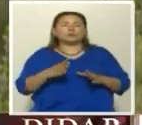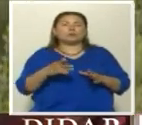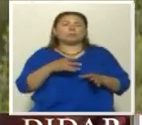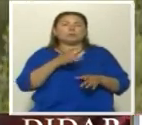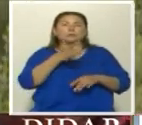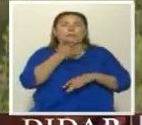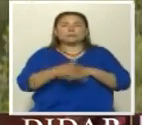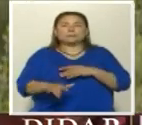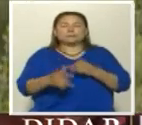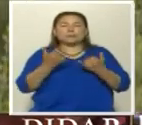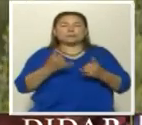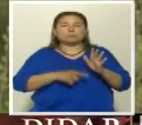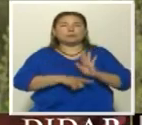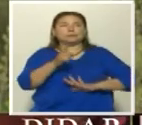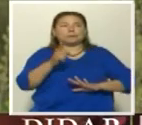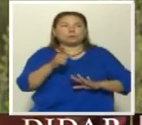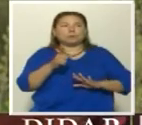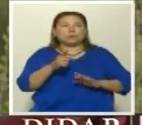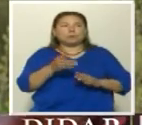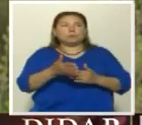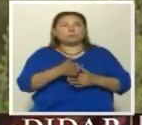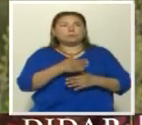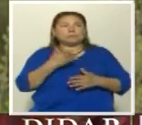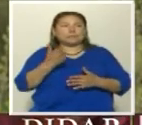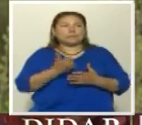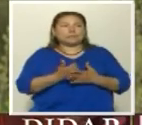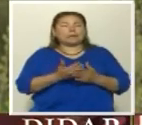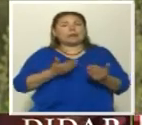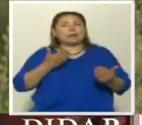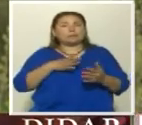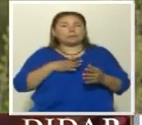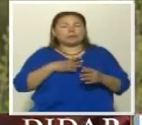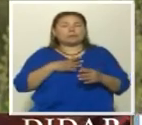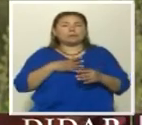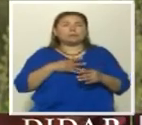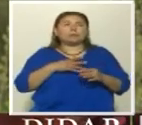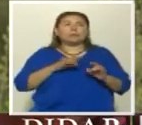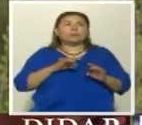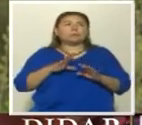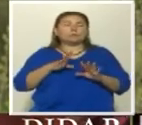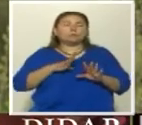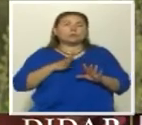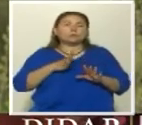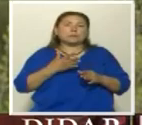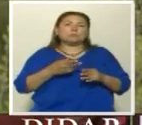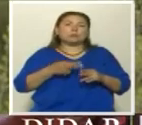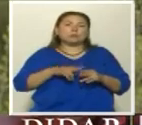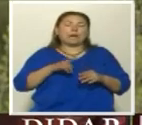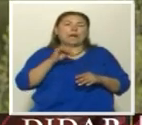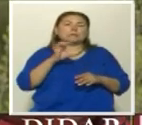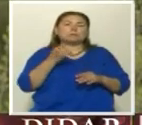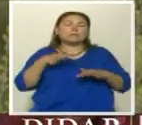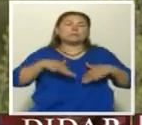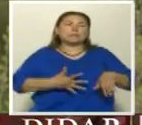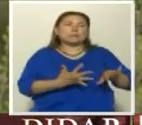мүмкін. Біз қазірден бастап қолға алып, жаңағы алдын алу жолдарын қарастырмайтын болсақ, жаңағы бұл Каспий теңізі